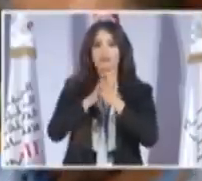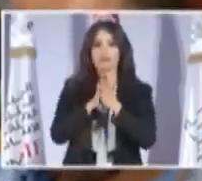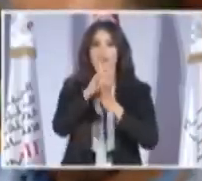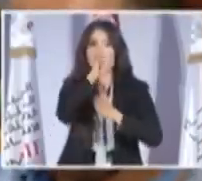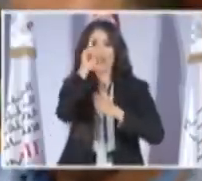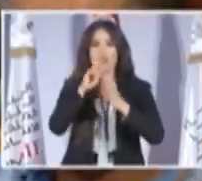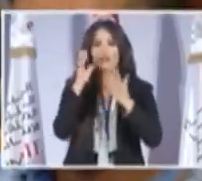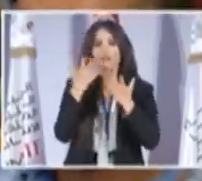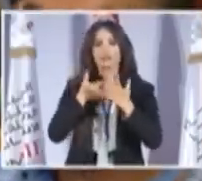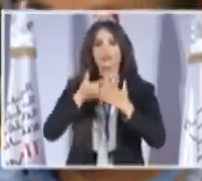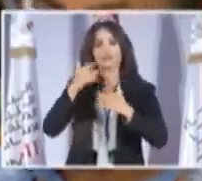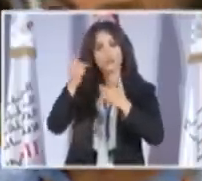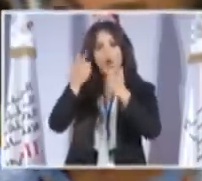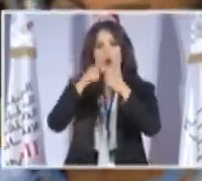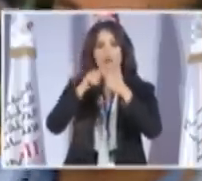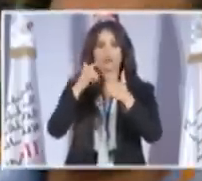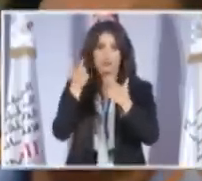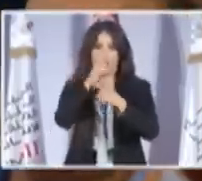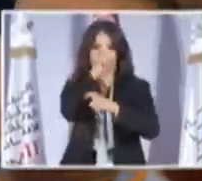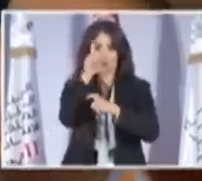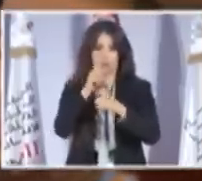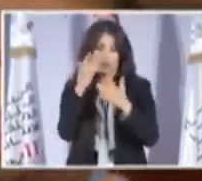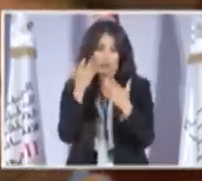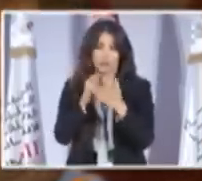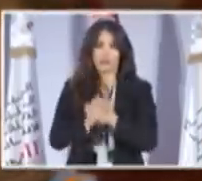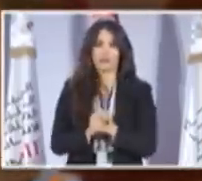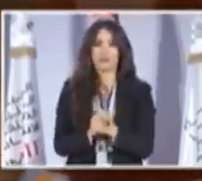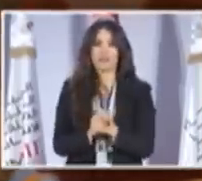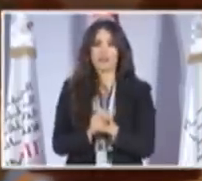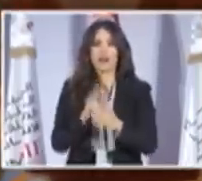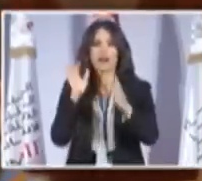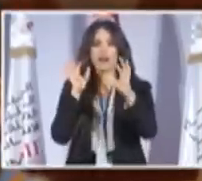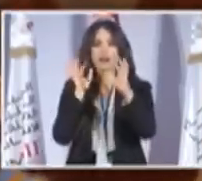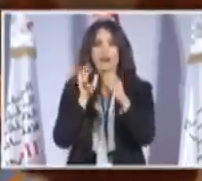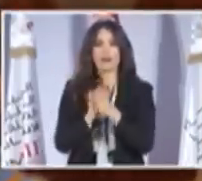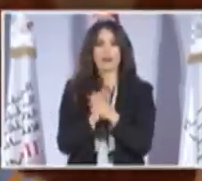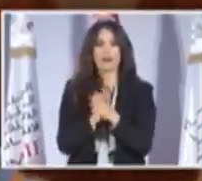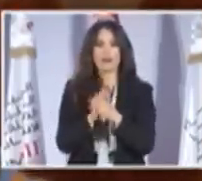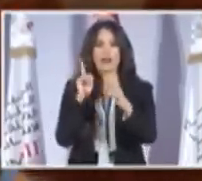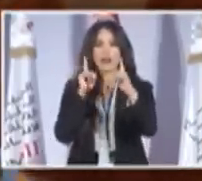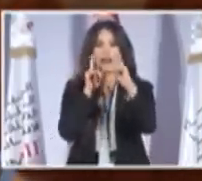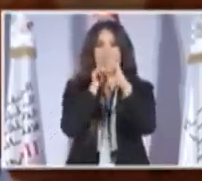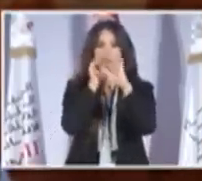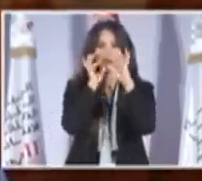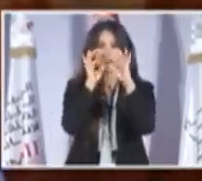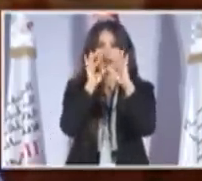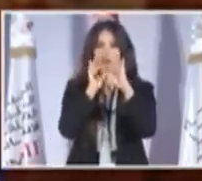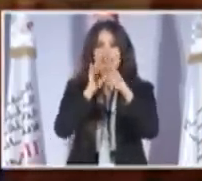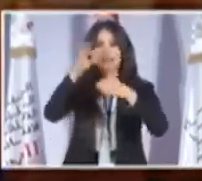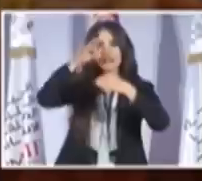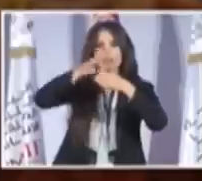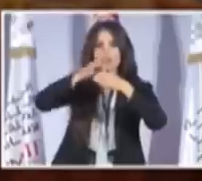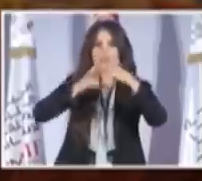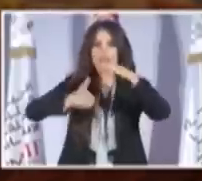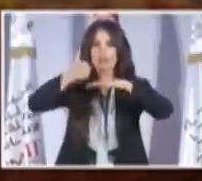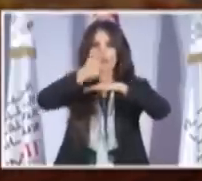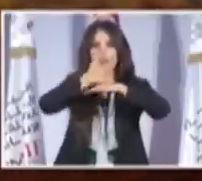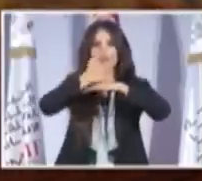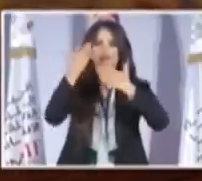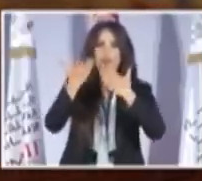او الحاجه سؤالي هو الانتخابات الرئاسيه هل هناك